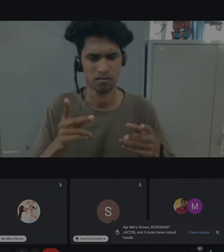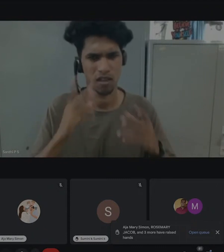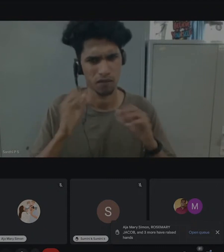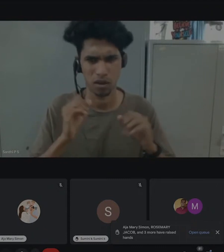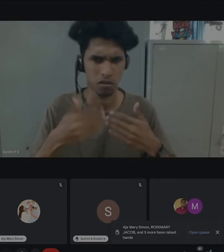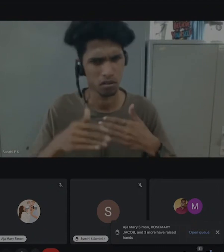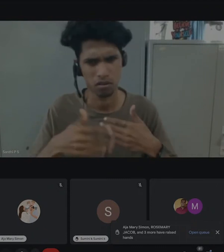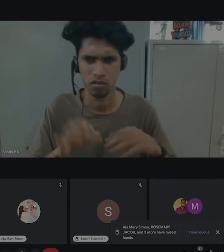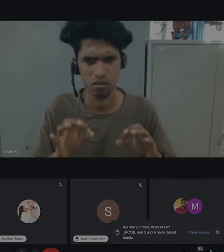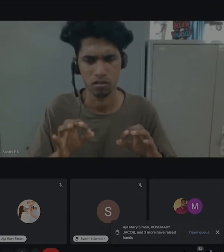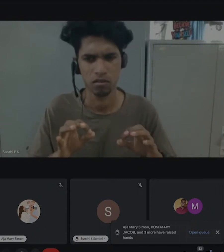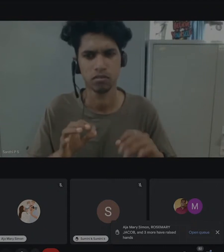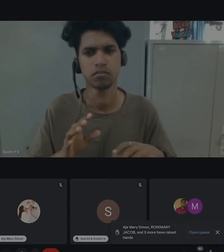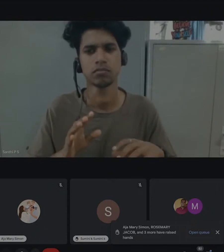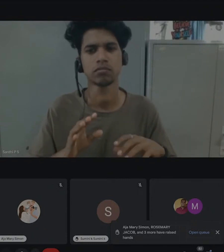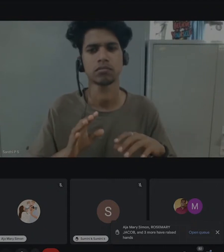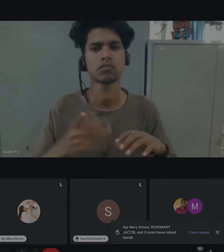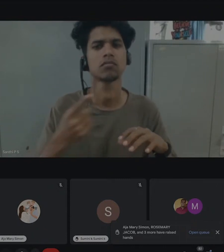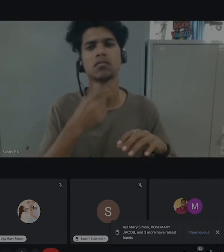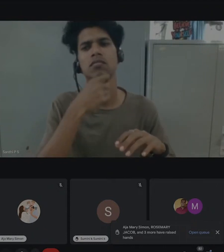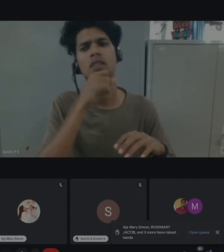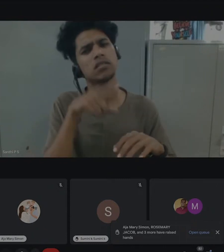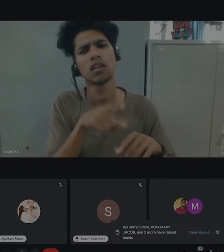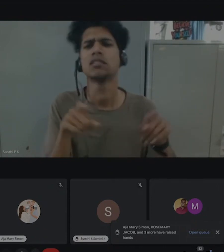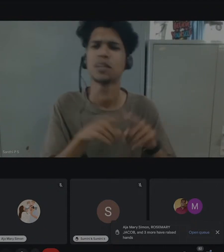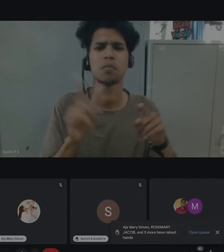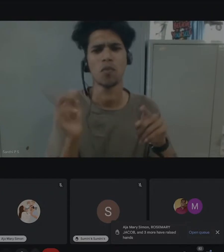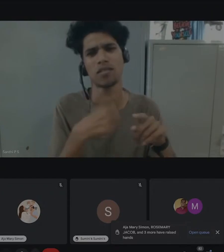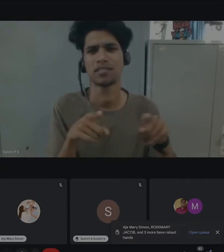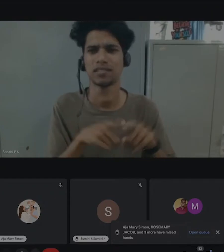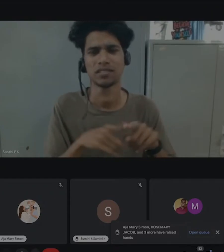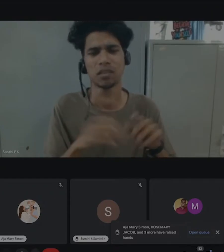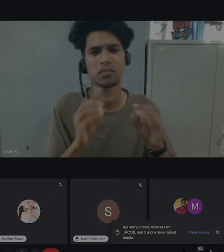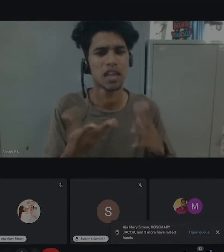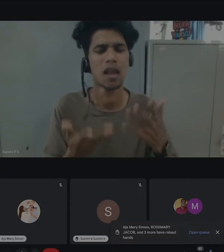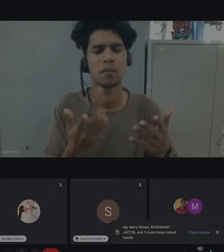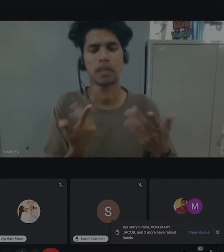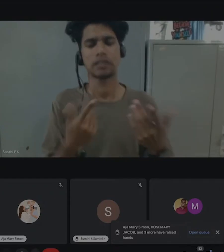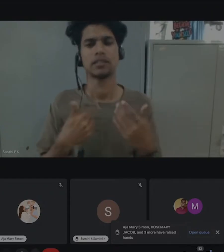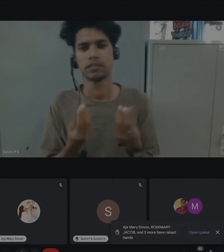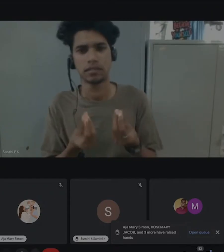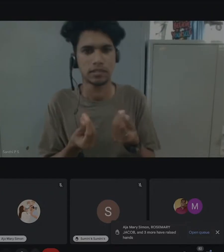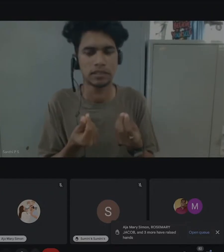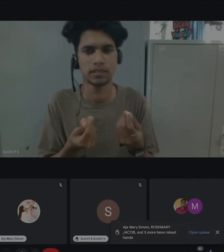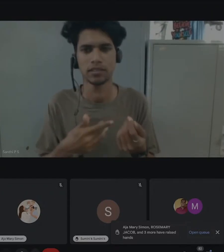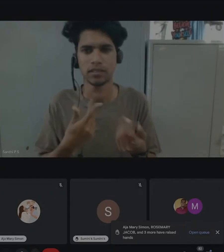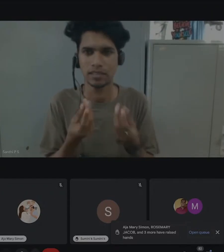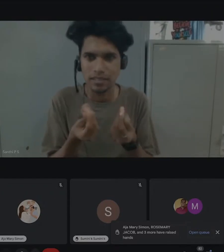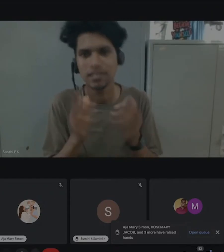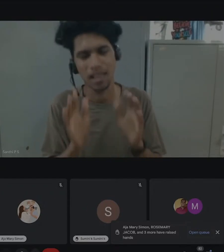വന്നാലും ഒരു സമയം കഴിഞ്ഞു. സാധാരണ ഈ പ്രായത്തിൽ അങ്ങനെ തന്നെയാണ്. ഒരു പ്രായം വരെ എങ്ങനെയാണ് തുടക്കത്തിൽ ഒരു ബുദ്ധിമുട്ടുണ്ടായിരിക്കും.